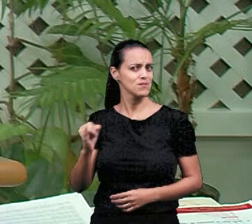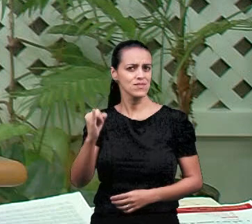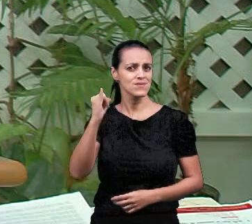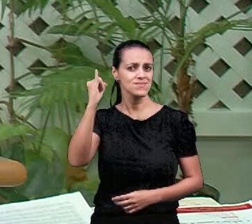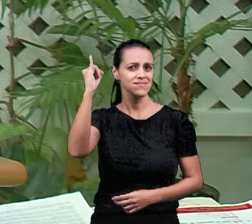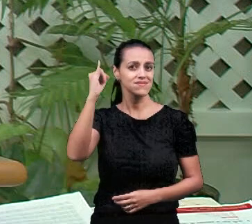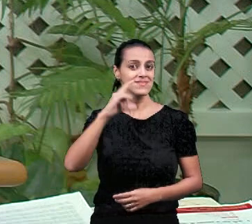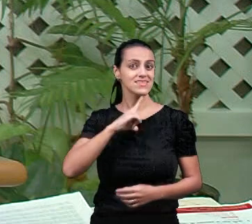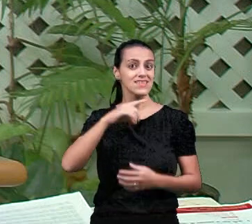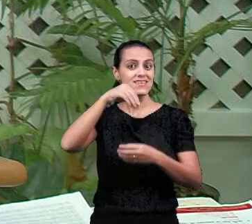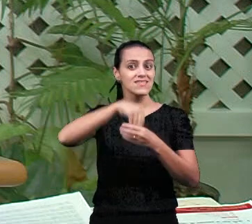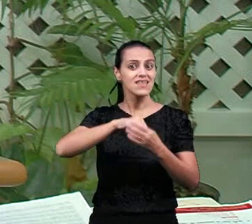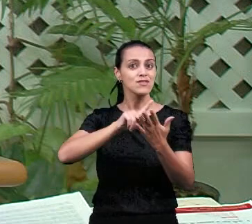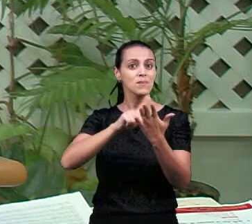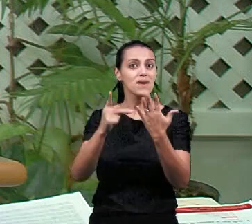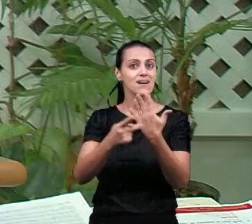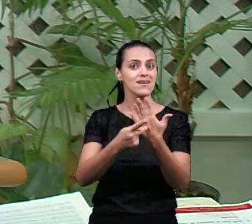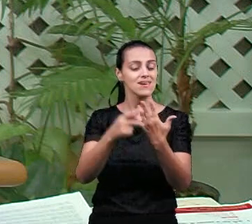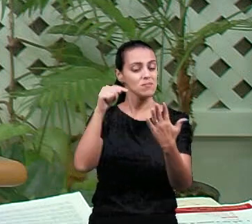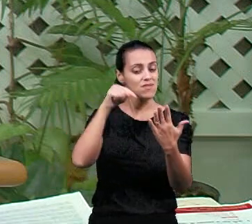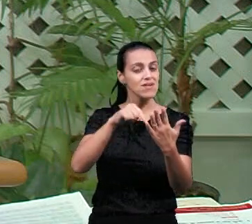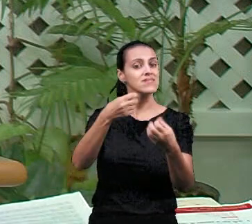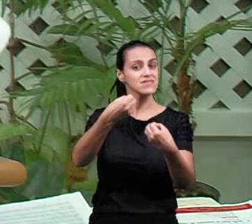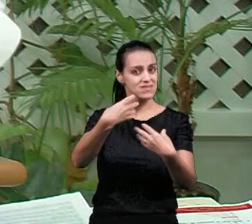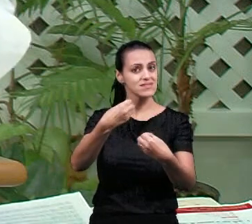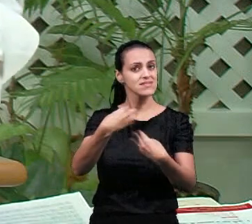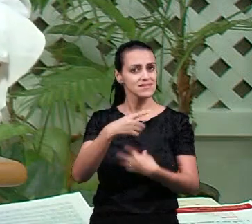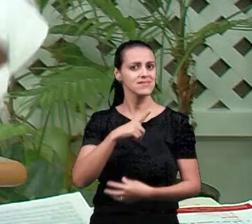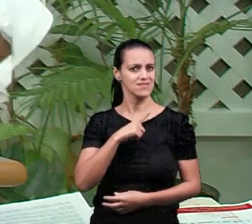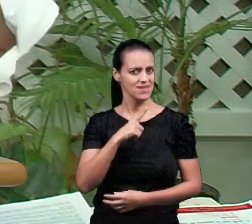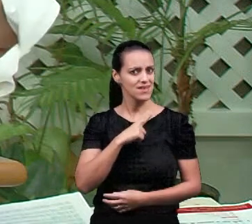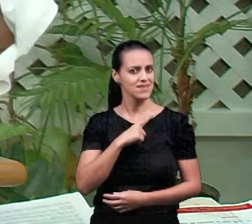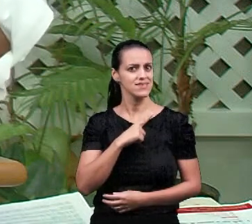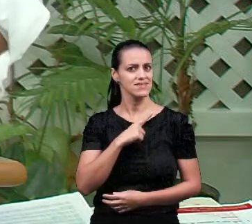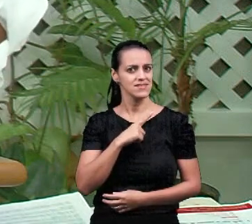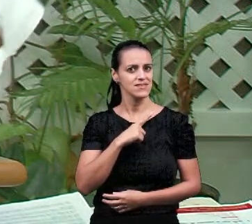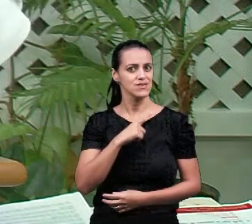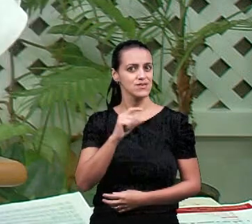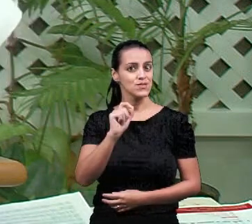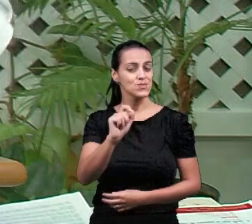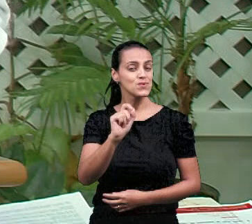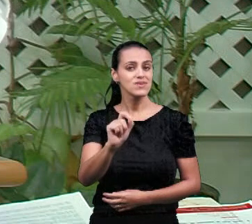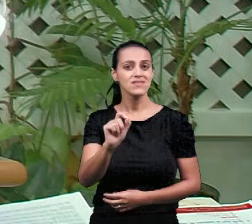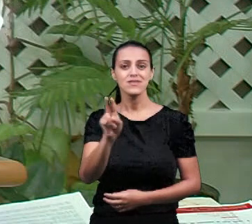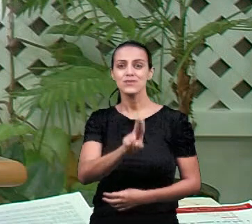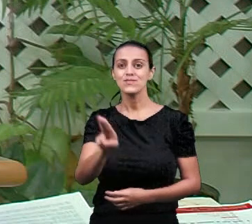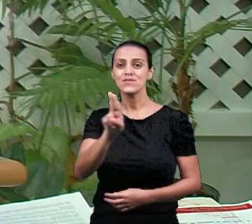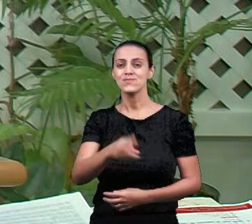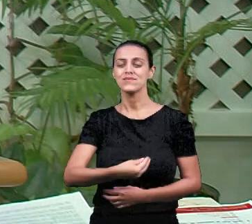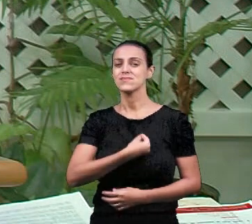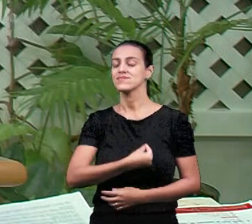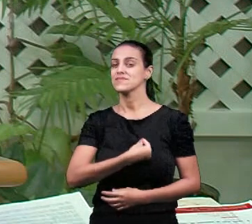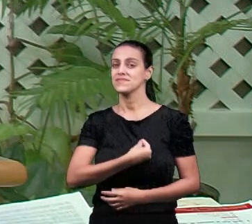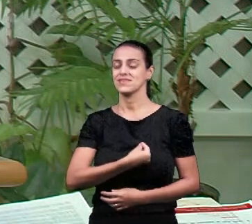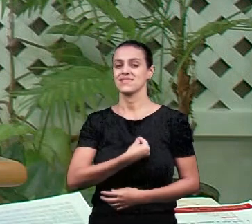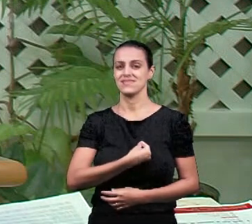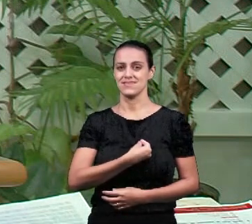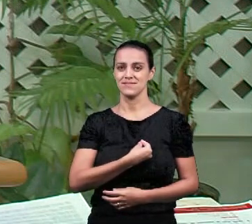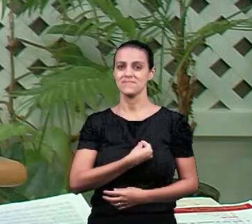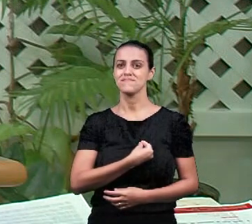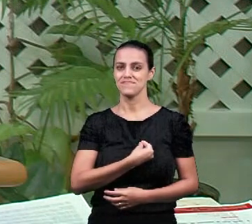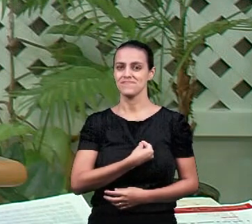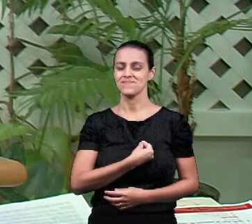qui est dans la parabole, l'enseignement, ce qui va être utilisé dans notre pratique de tous les